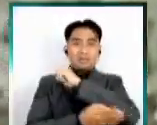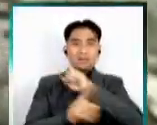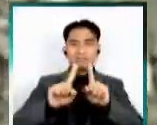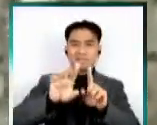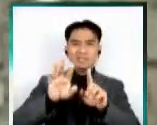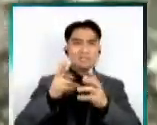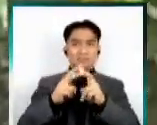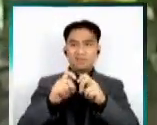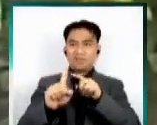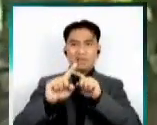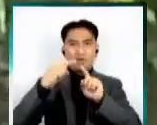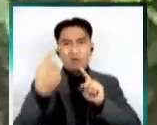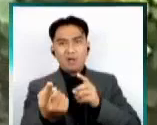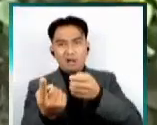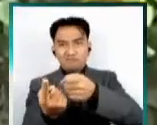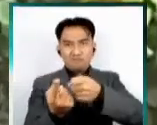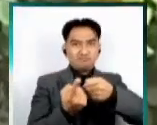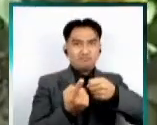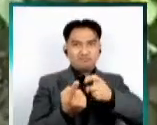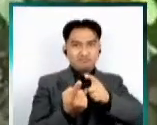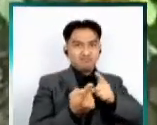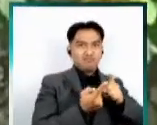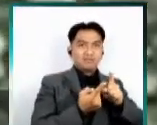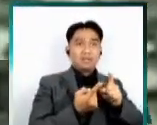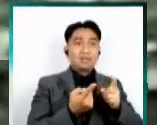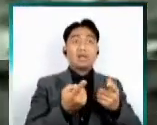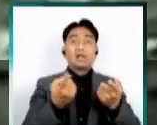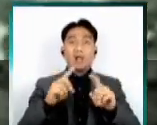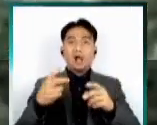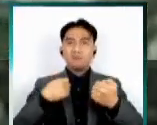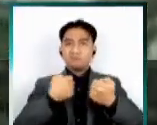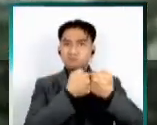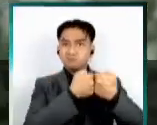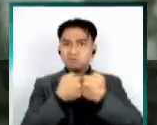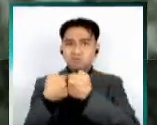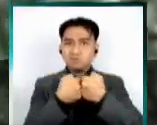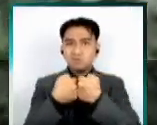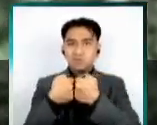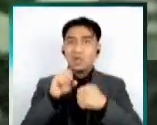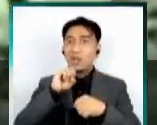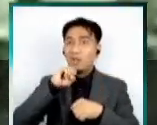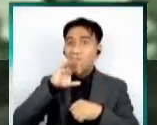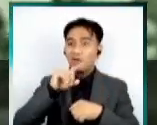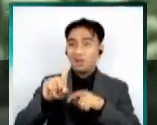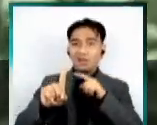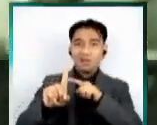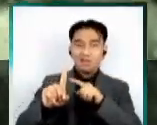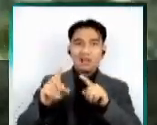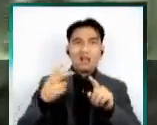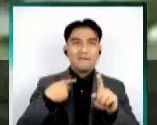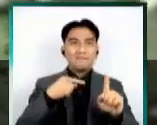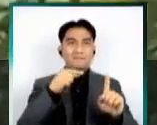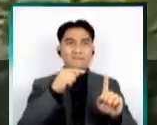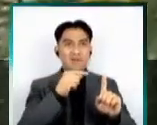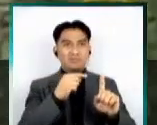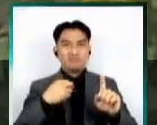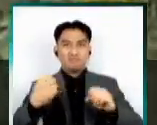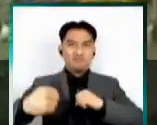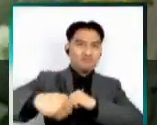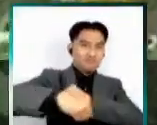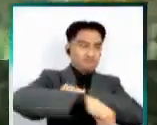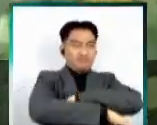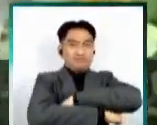at nakaladkad pa sa kalsada. Nakipagbuno sa lola at pinilipit pa ang braso ng